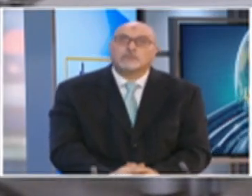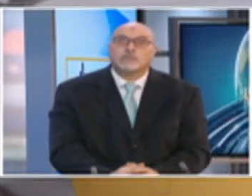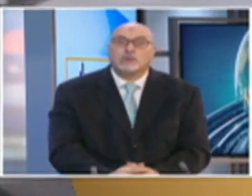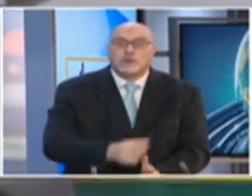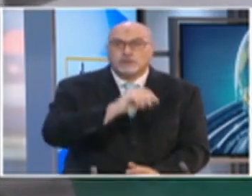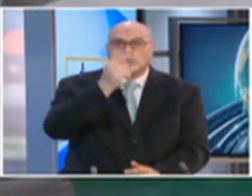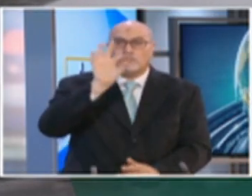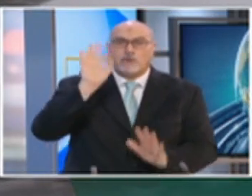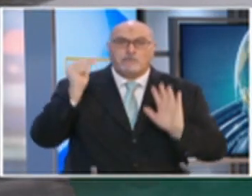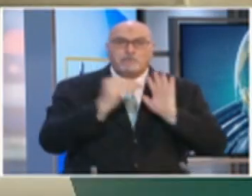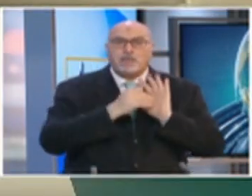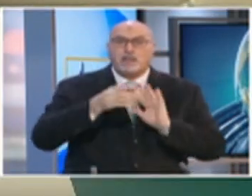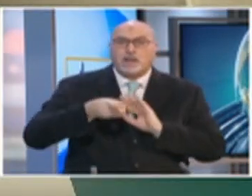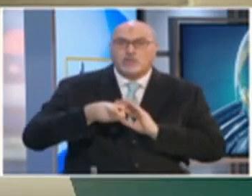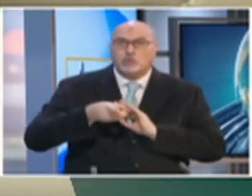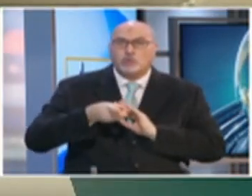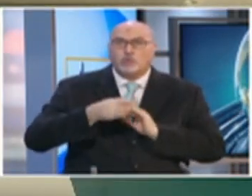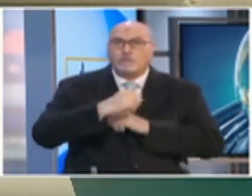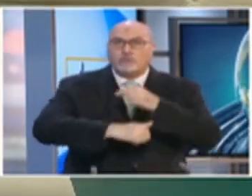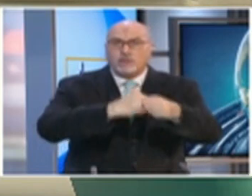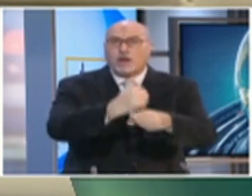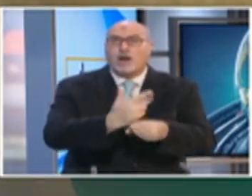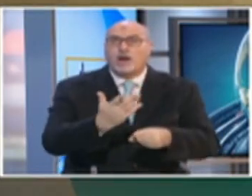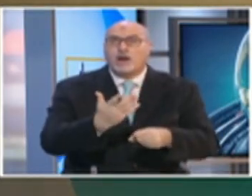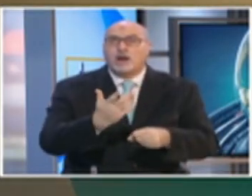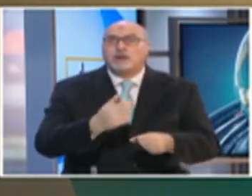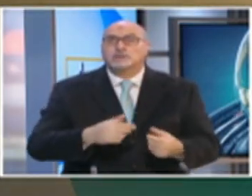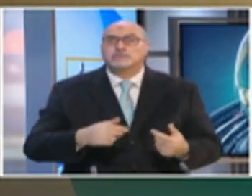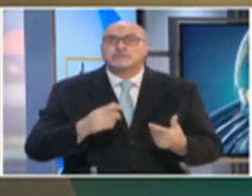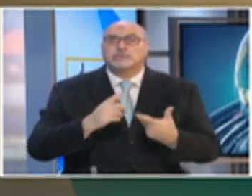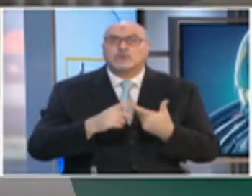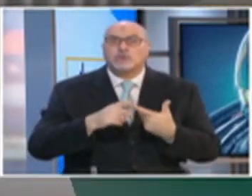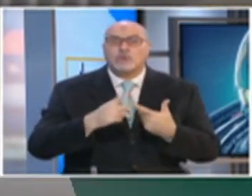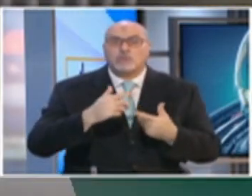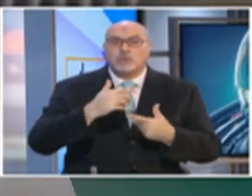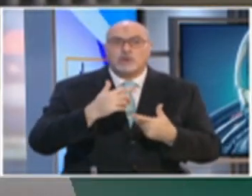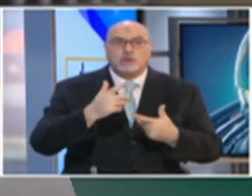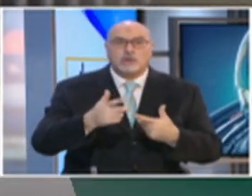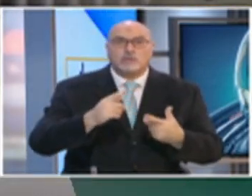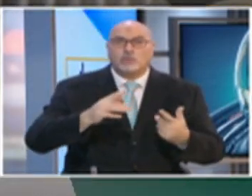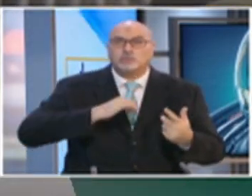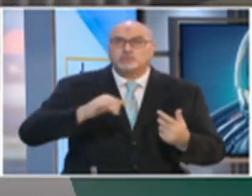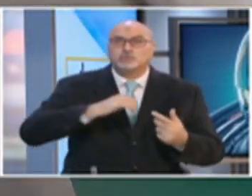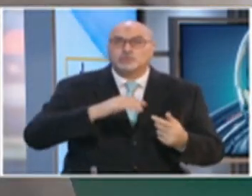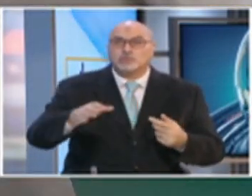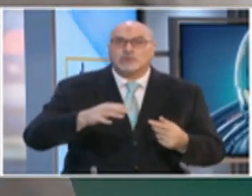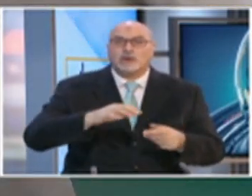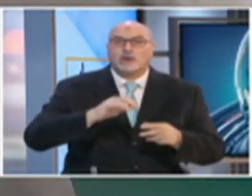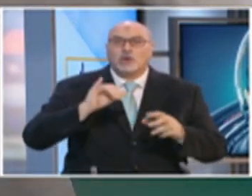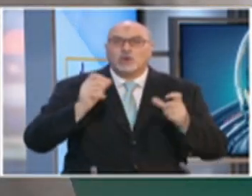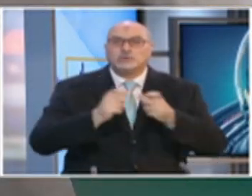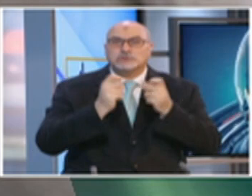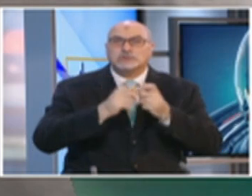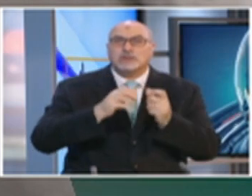120 ألف قنطار سنويا من مختلف العجائن هي طاقة إنتاج المركب الصناعي التجاري الحروش التابع للشركة